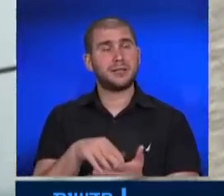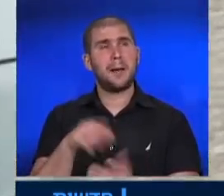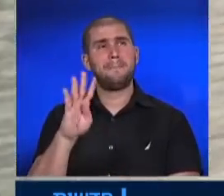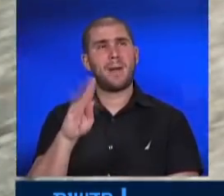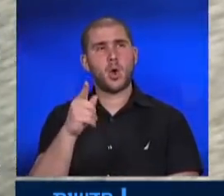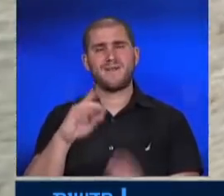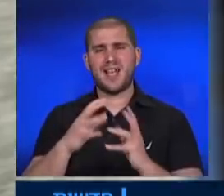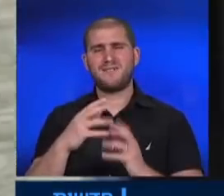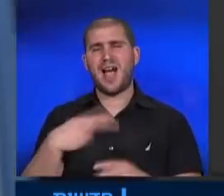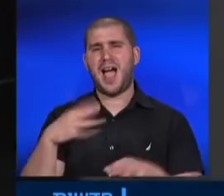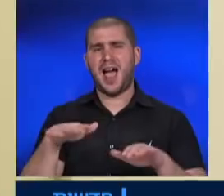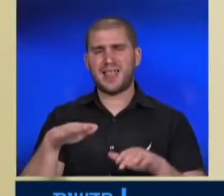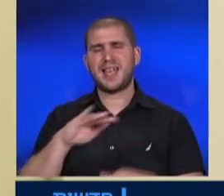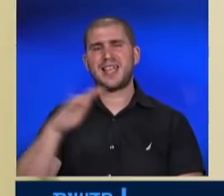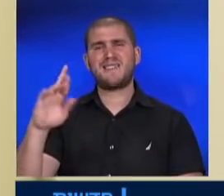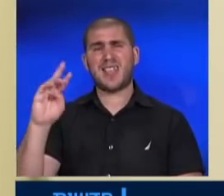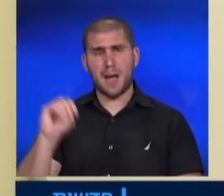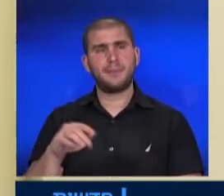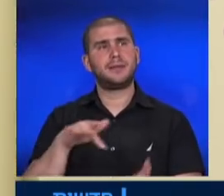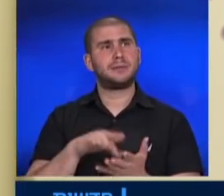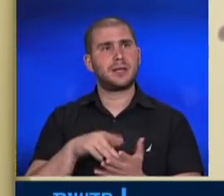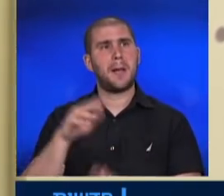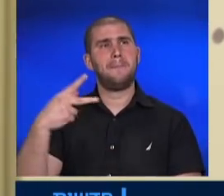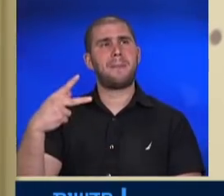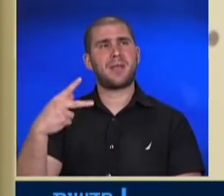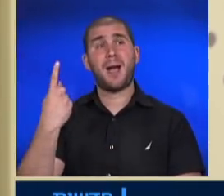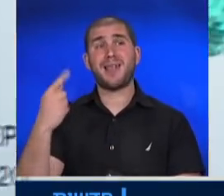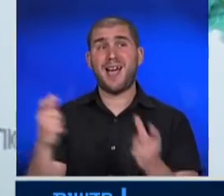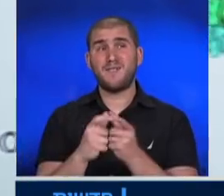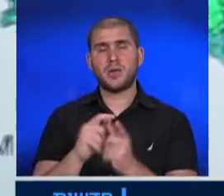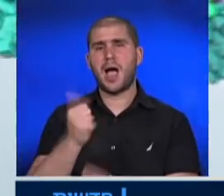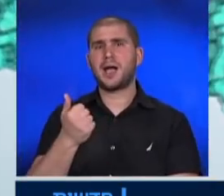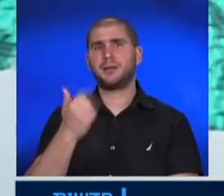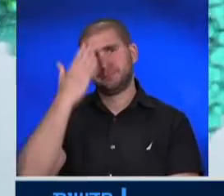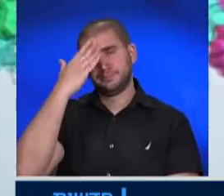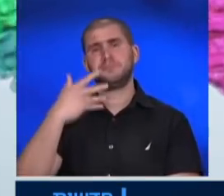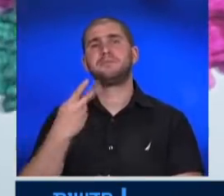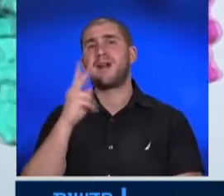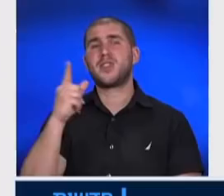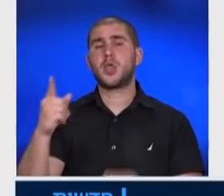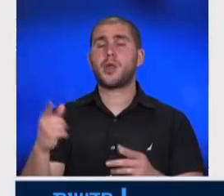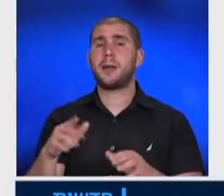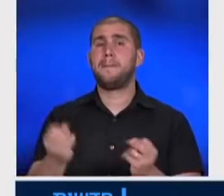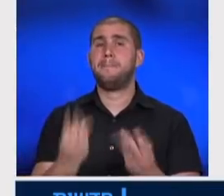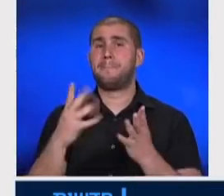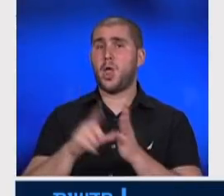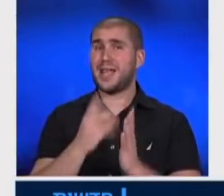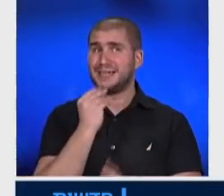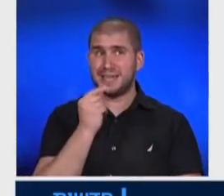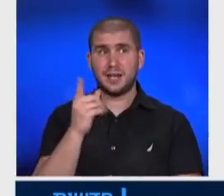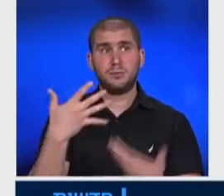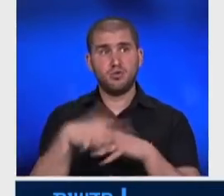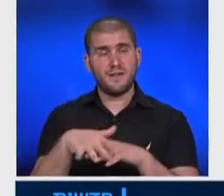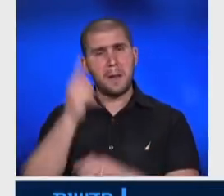ההייטק שבגבעת רם, יושבת פפטיקום, אחת החברות המבטיחות ביותר בביוטק הישראלי. כאן משלבים בינה